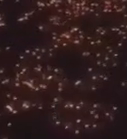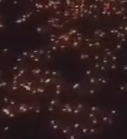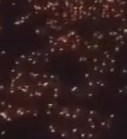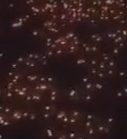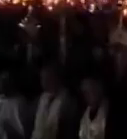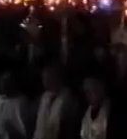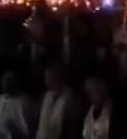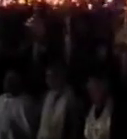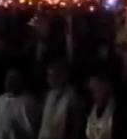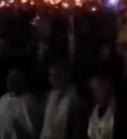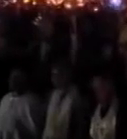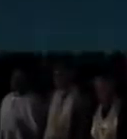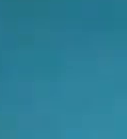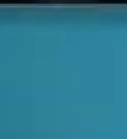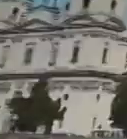Музика